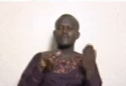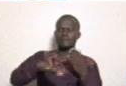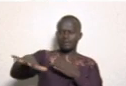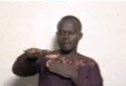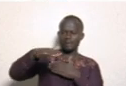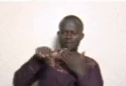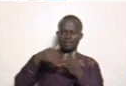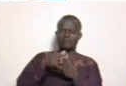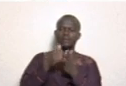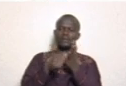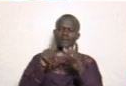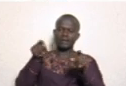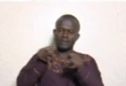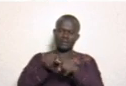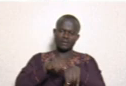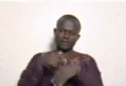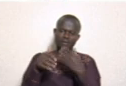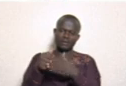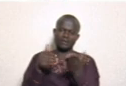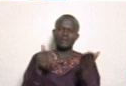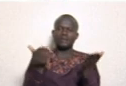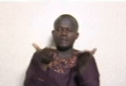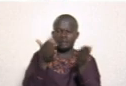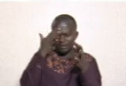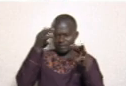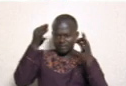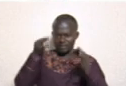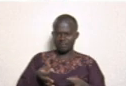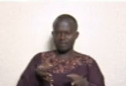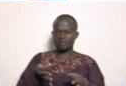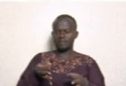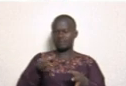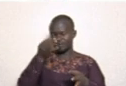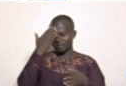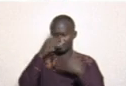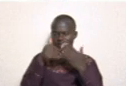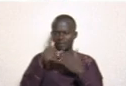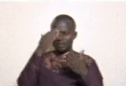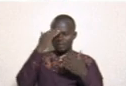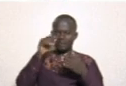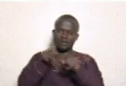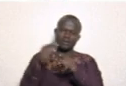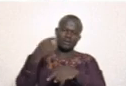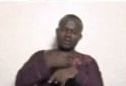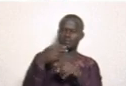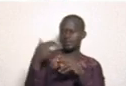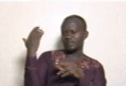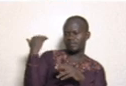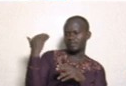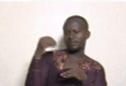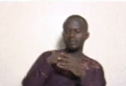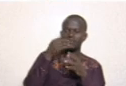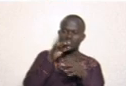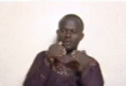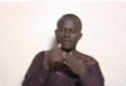gace, ibihe nk'ibi by'ubushyuhe ni izihe ngamba zifatwa, cyane cyane yuko nko mu minsi yashize mu Bufaransa ho